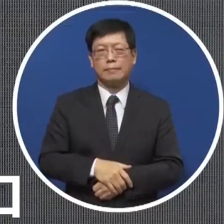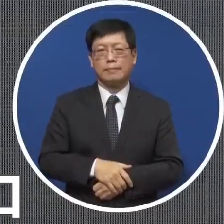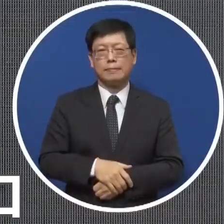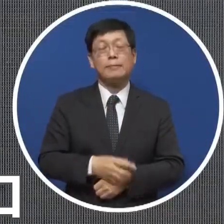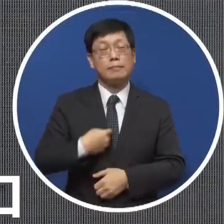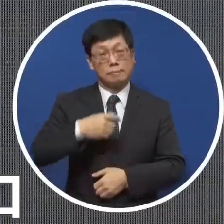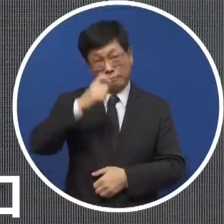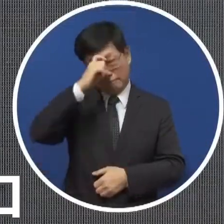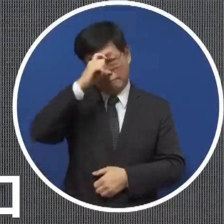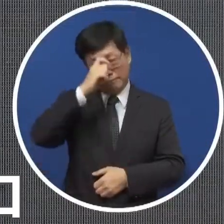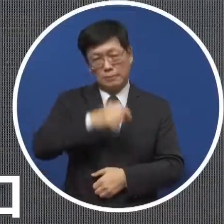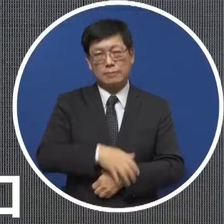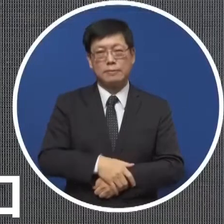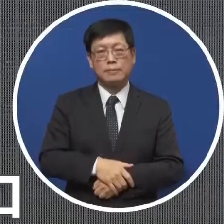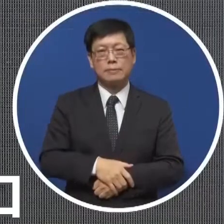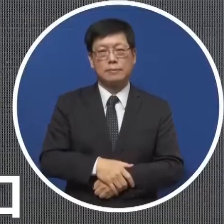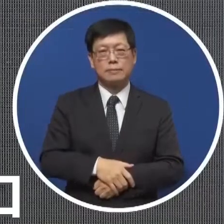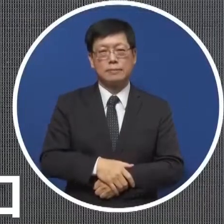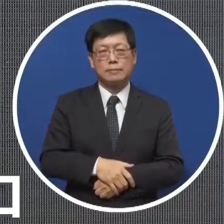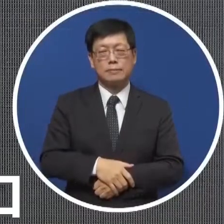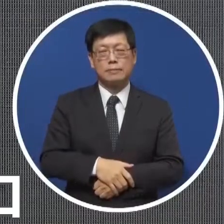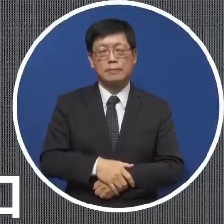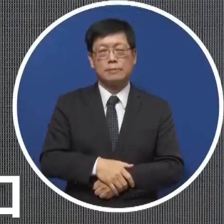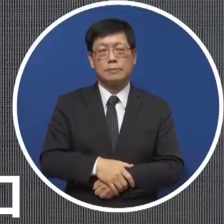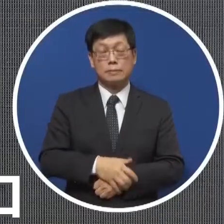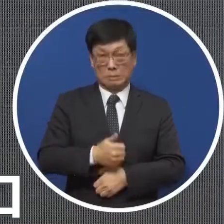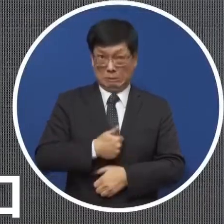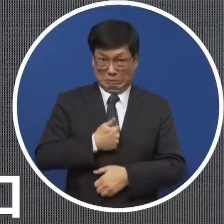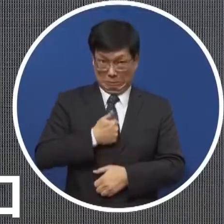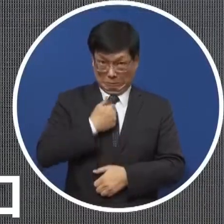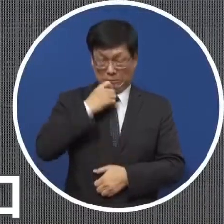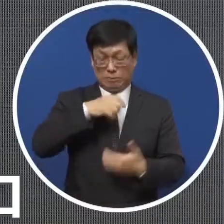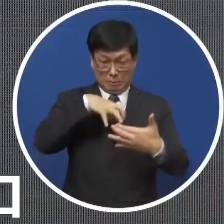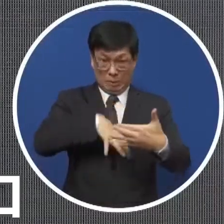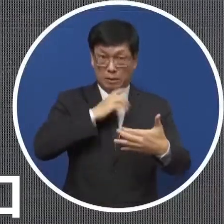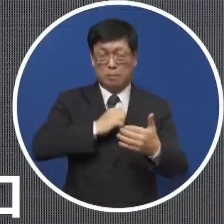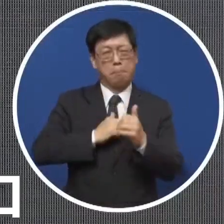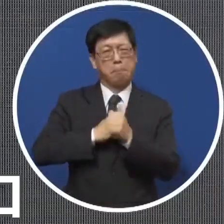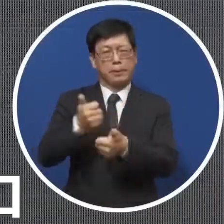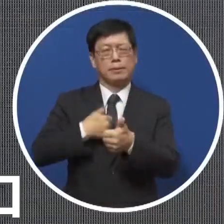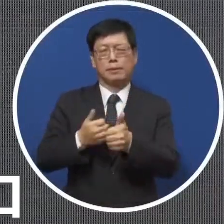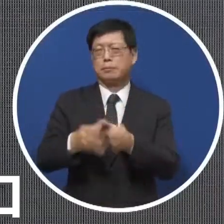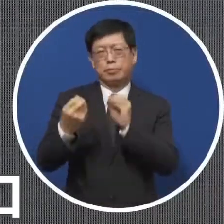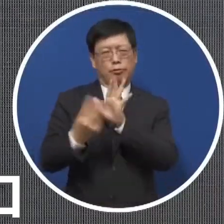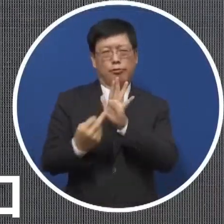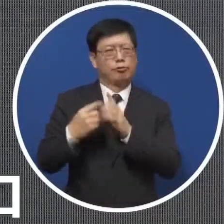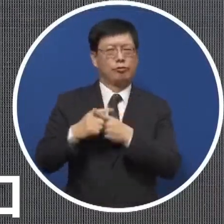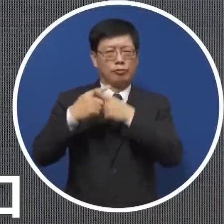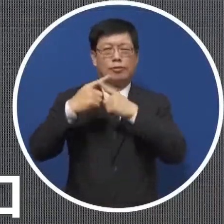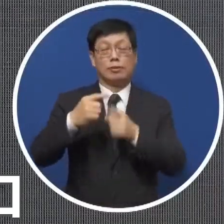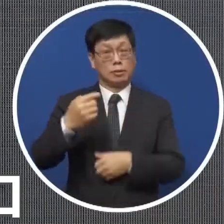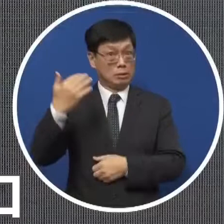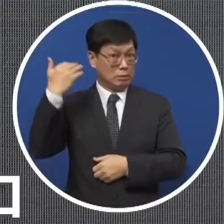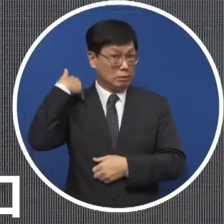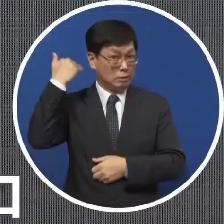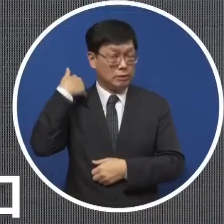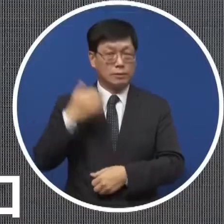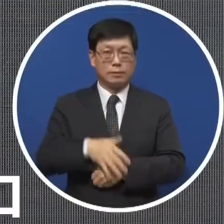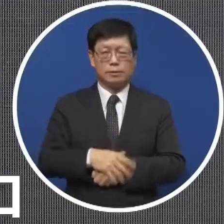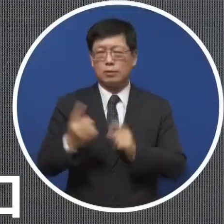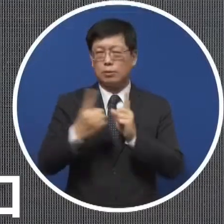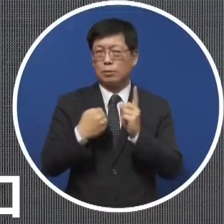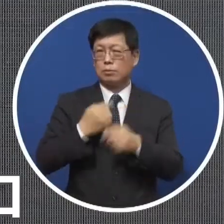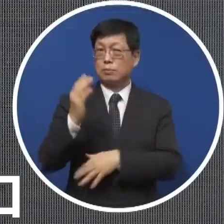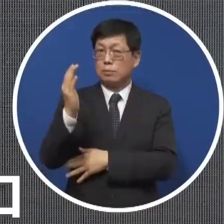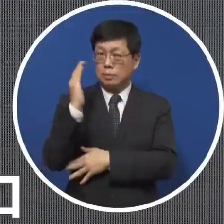我希望哈，事实胜于雄辩，这些之前对政